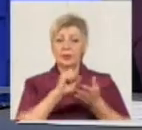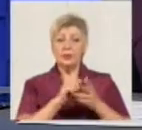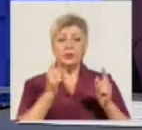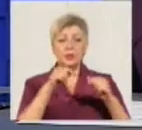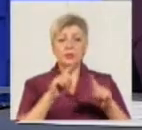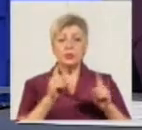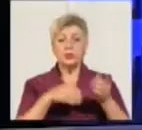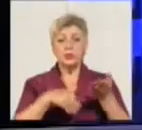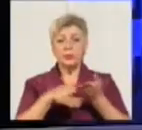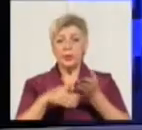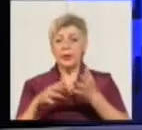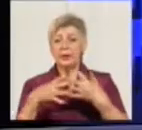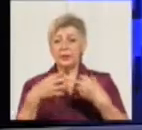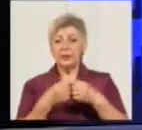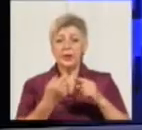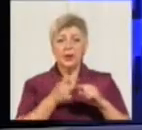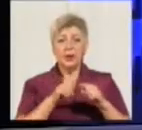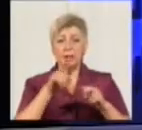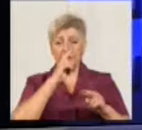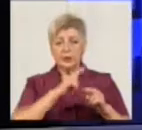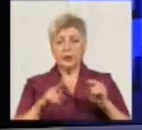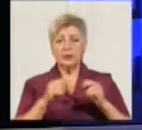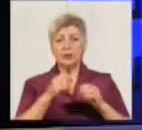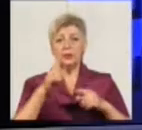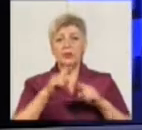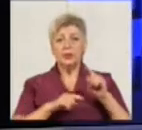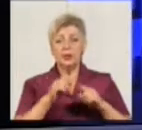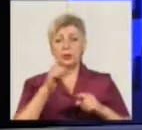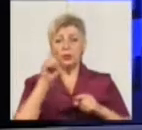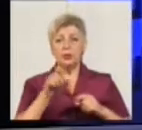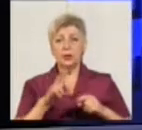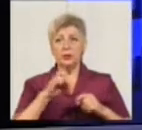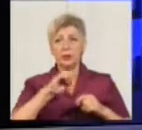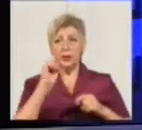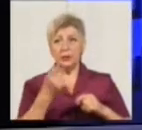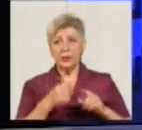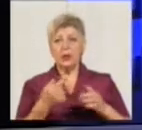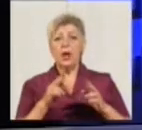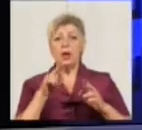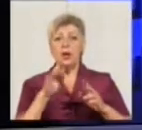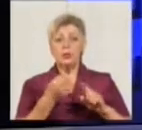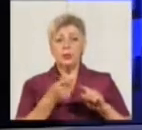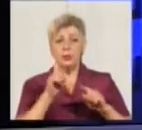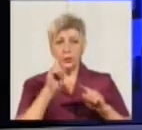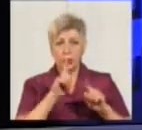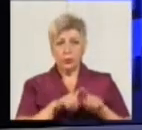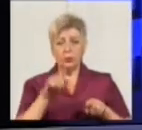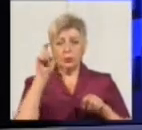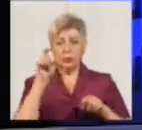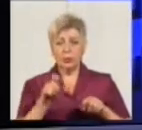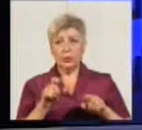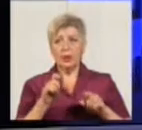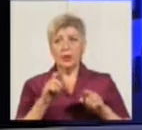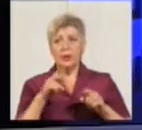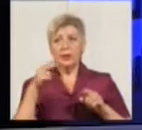близьку людину на війні. І ось про одного з таких чоловіків, Василя Сліпака, який там загинув, про